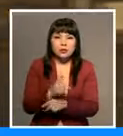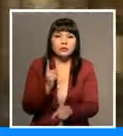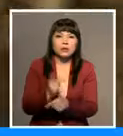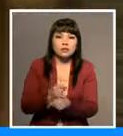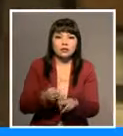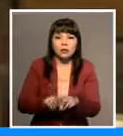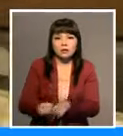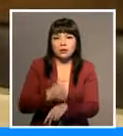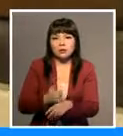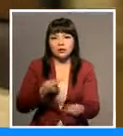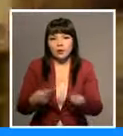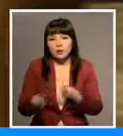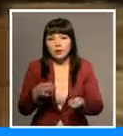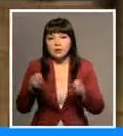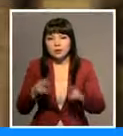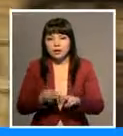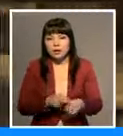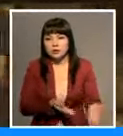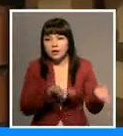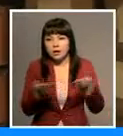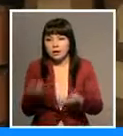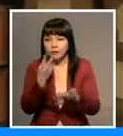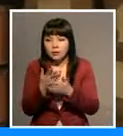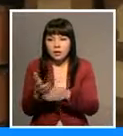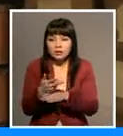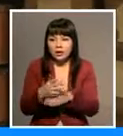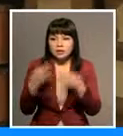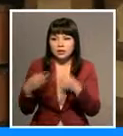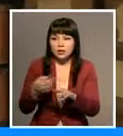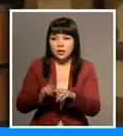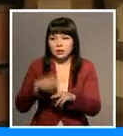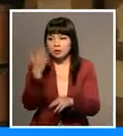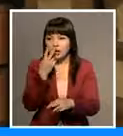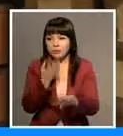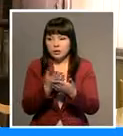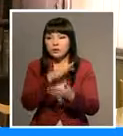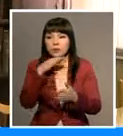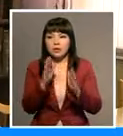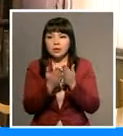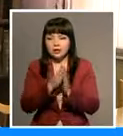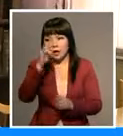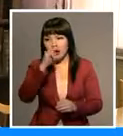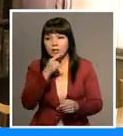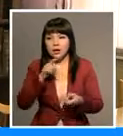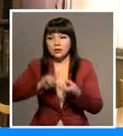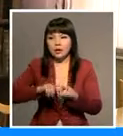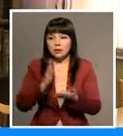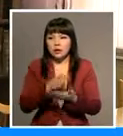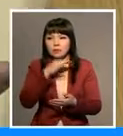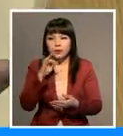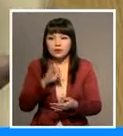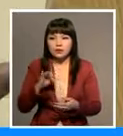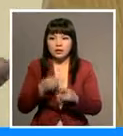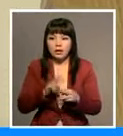Кітапхана меңгерушісі арнайы келгенімізді естіген соң ғана біздің арнаның түсіру тобына рұқсат берді. Көп кітаптың арасынан қазаққа қатысы бар дүниені